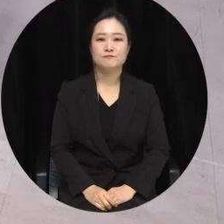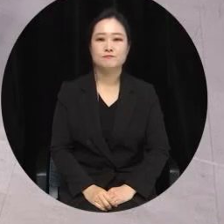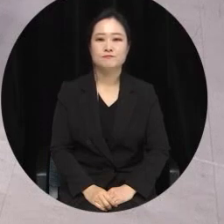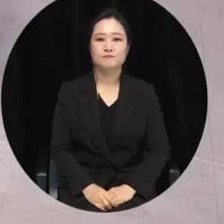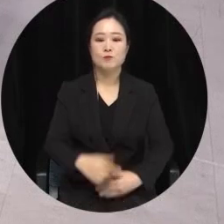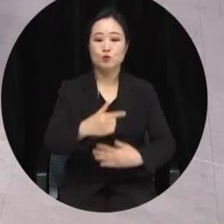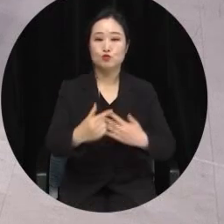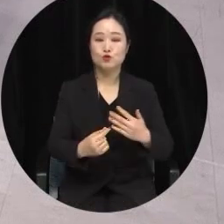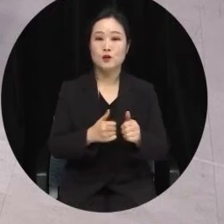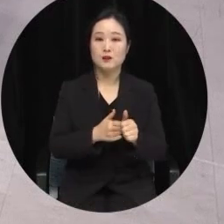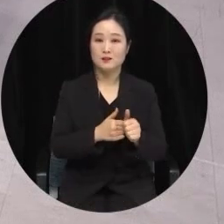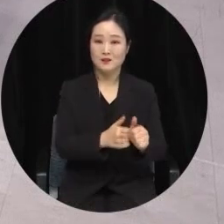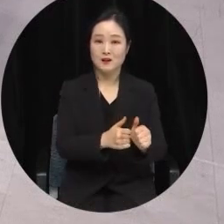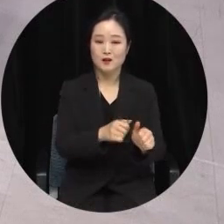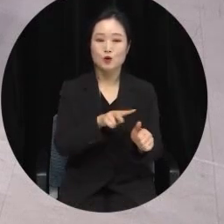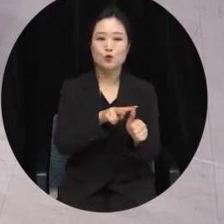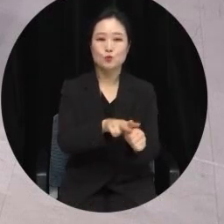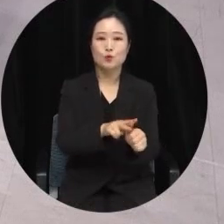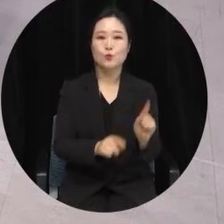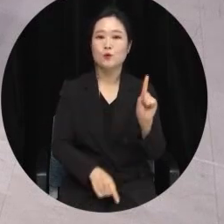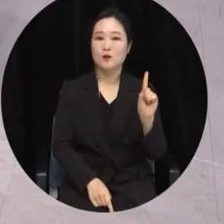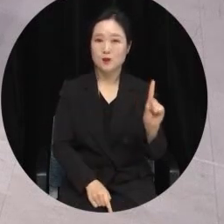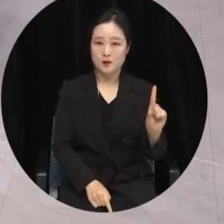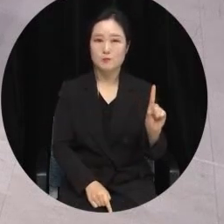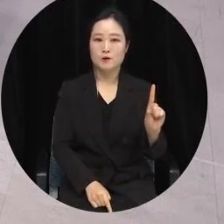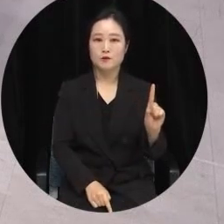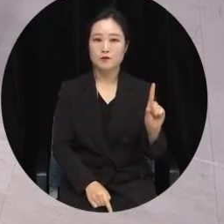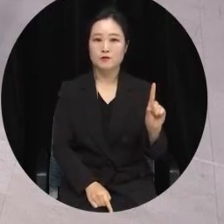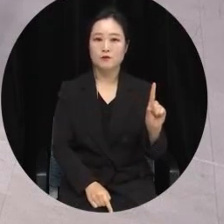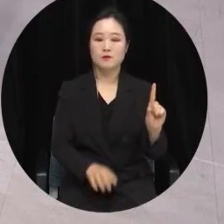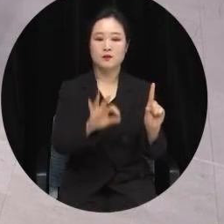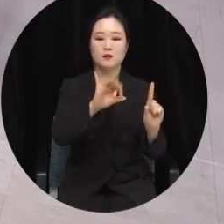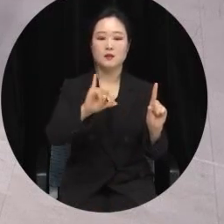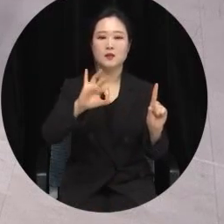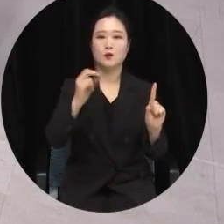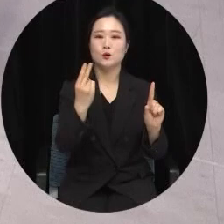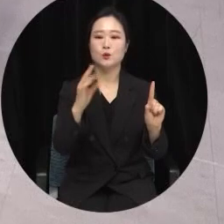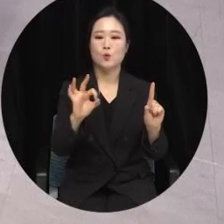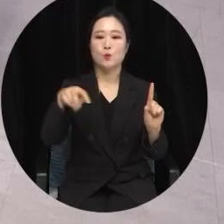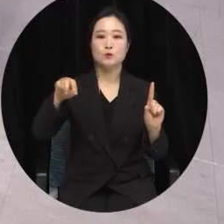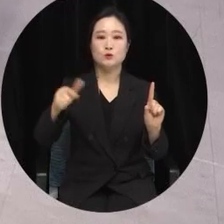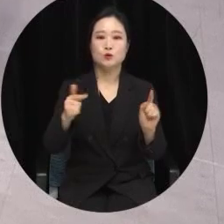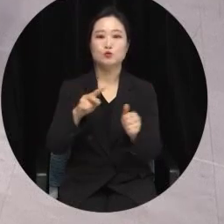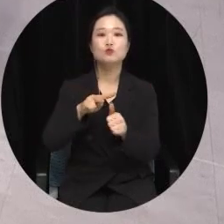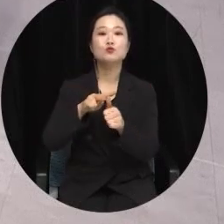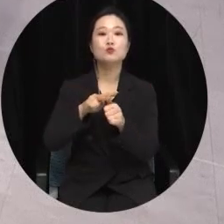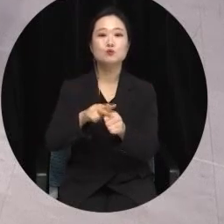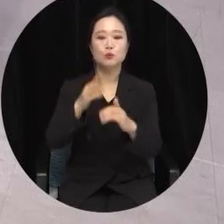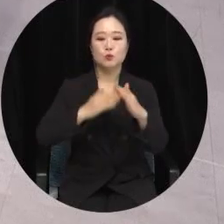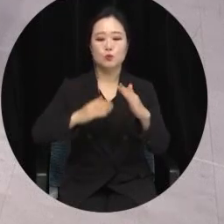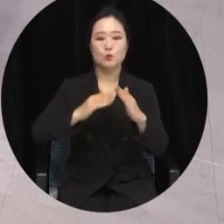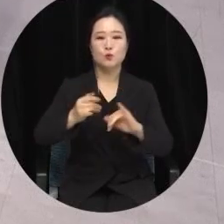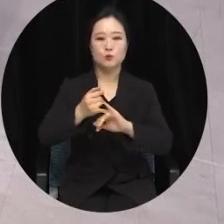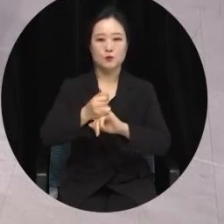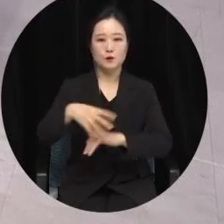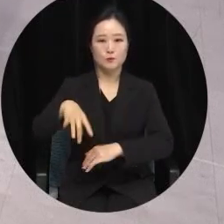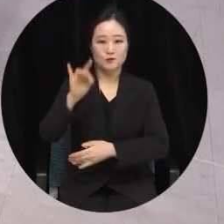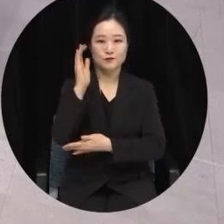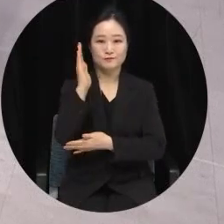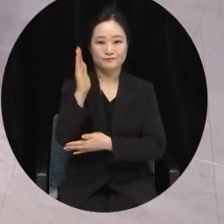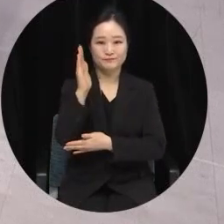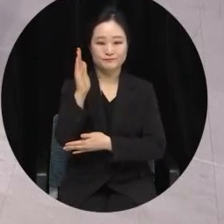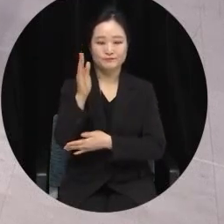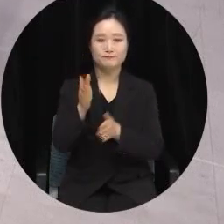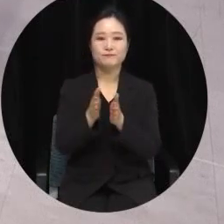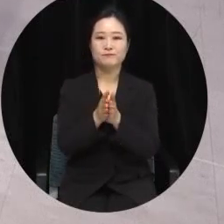순서에 따라 기호 1번 더불어민주당 이용선 후보의 공약을 먼저 들어보도록 하겠습니다.